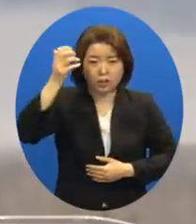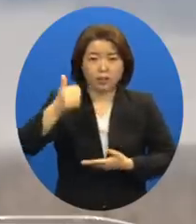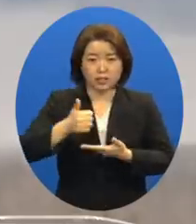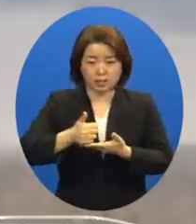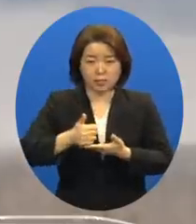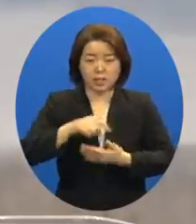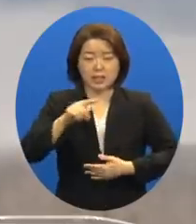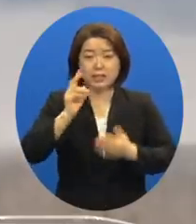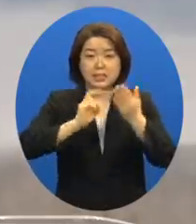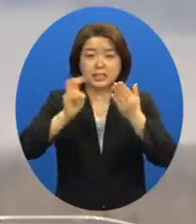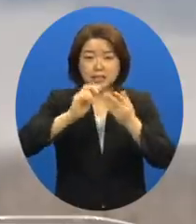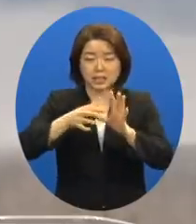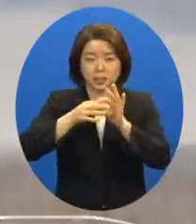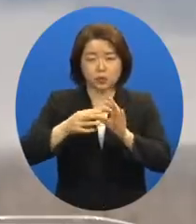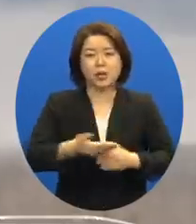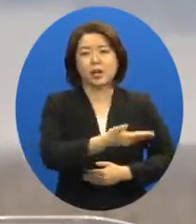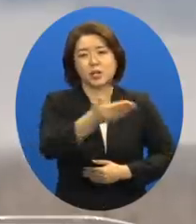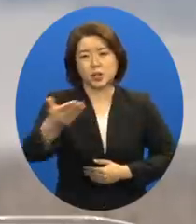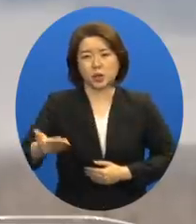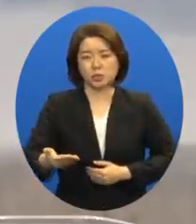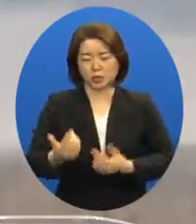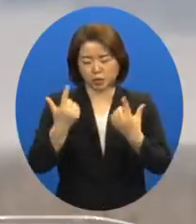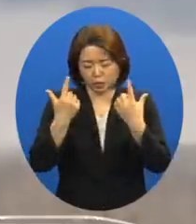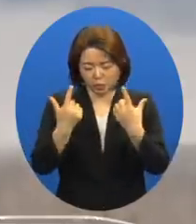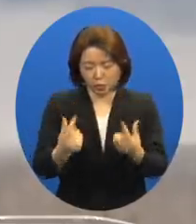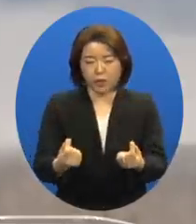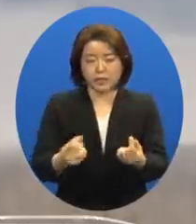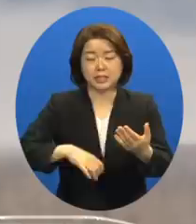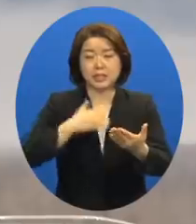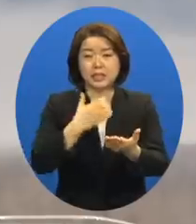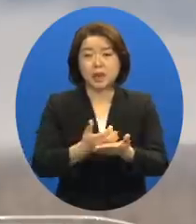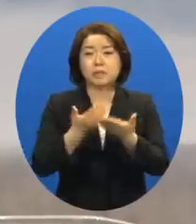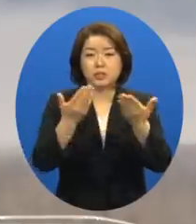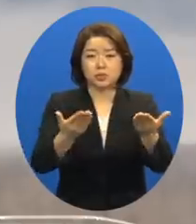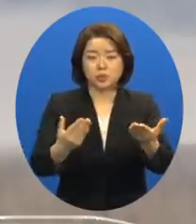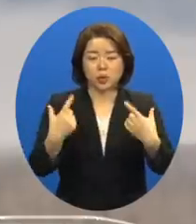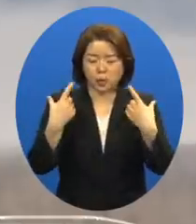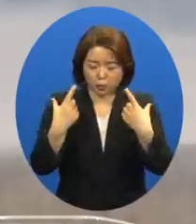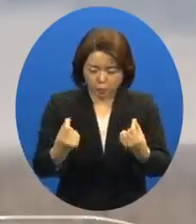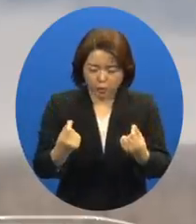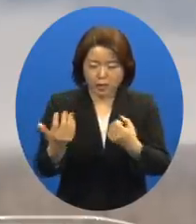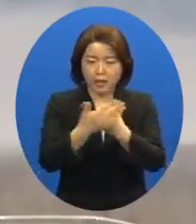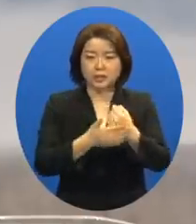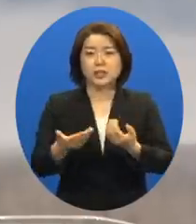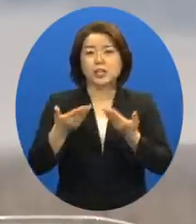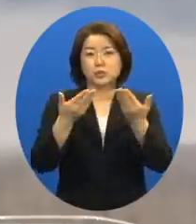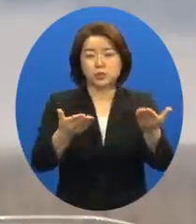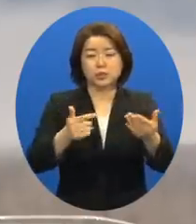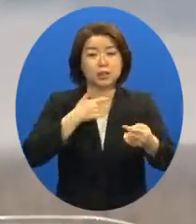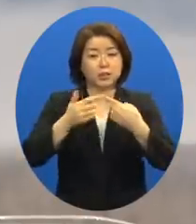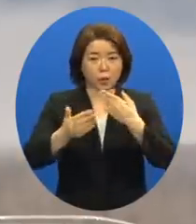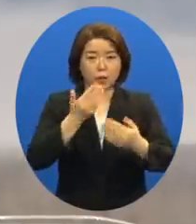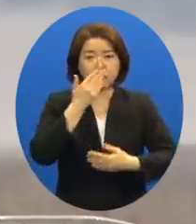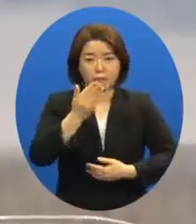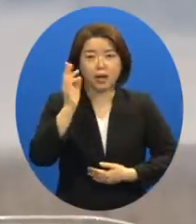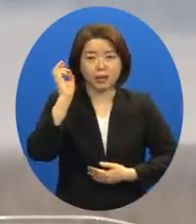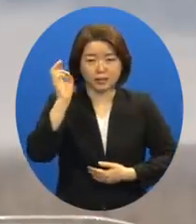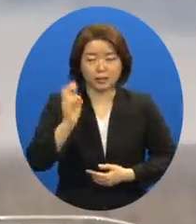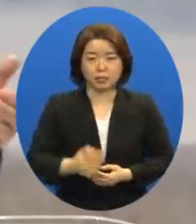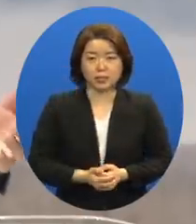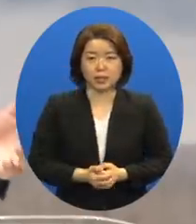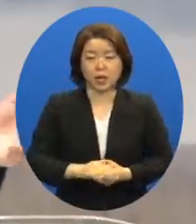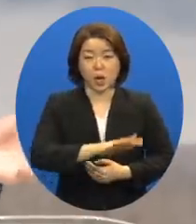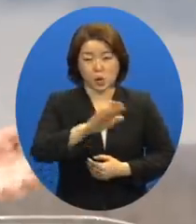이 찬양을 통하여 여러분에게도 감동을 주시고 동일한 은혜를 주시는 것을 경험하실 것입니다.